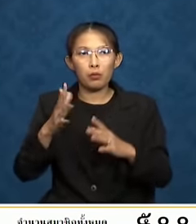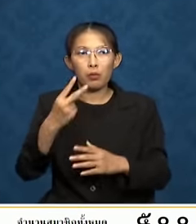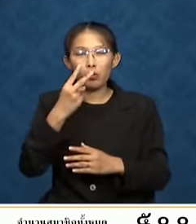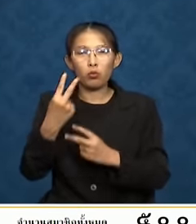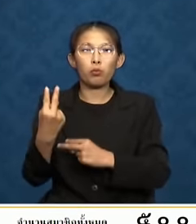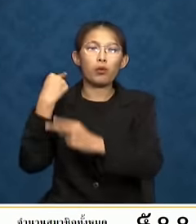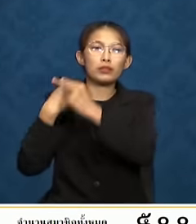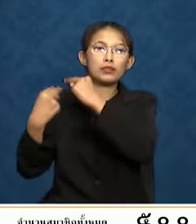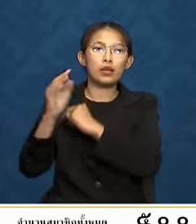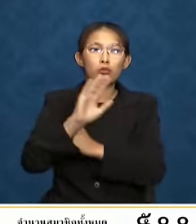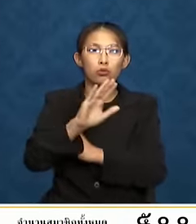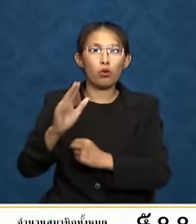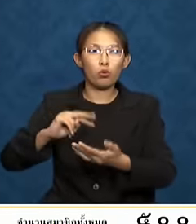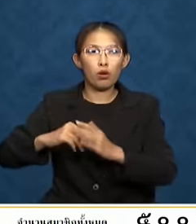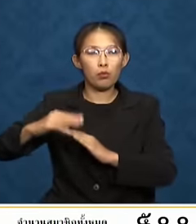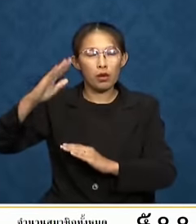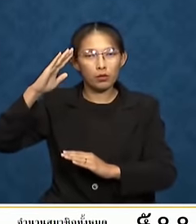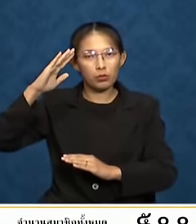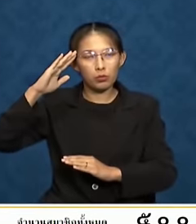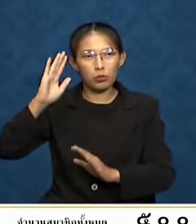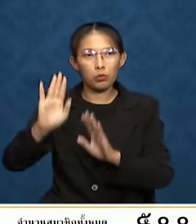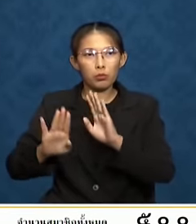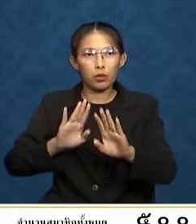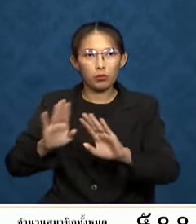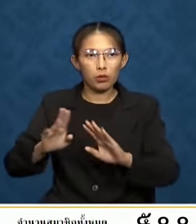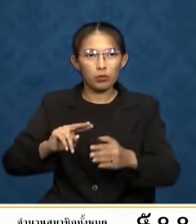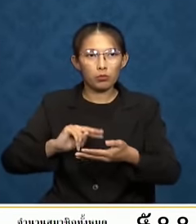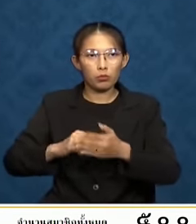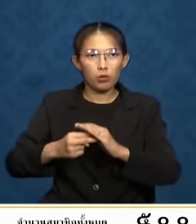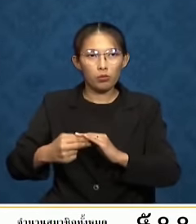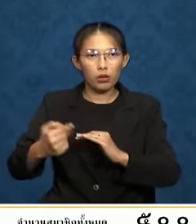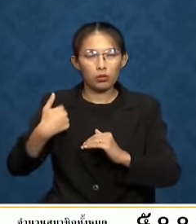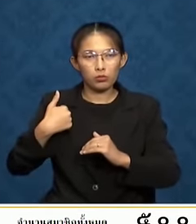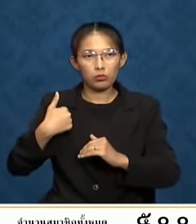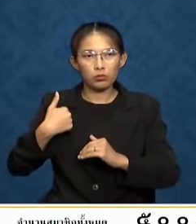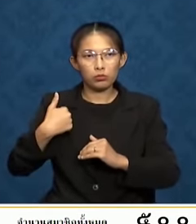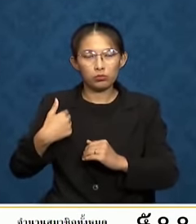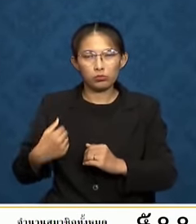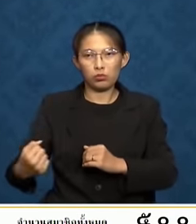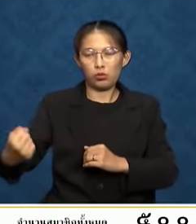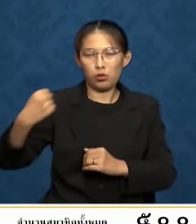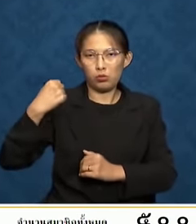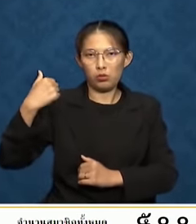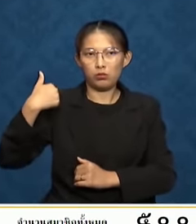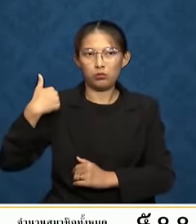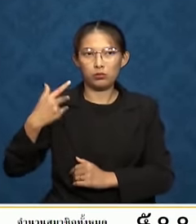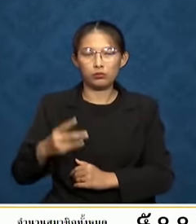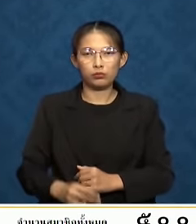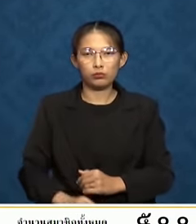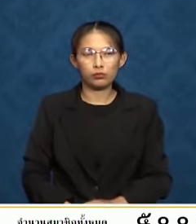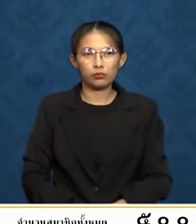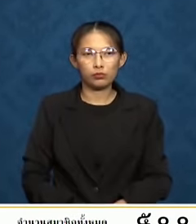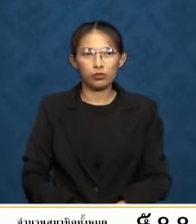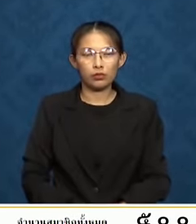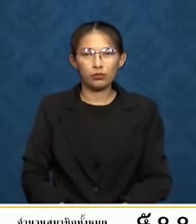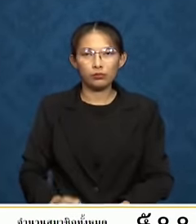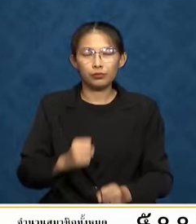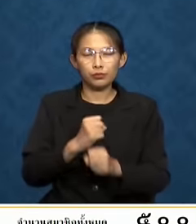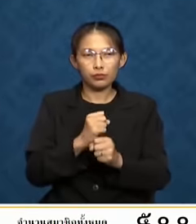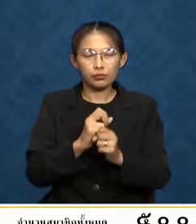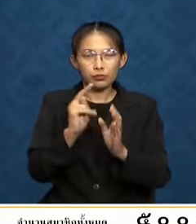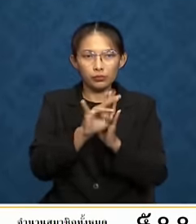ประวัติศาสตร์กำลังพลเปรียบเทียบกับกำลังรบเปรียบเทียบมันทำให้ประเทศหนึ่งฮึกโหมมันทำให้เดินนโยบายต่าง